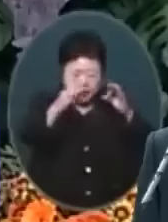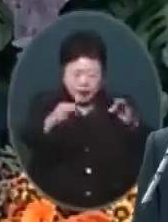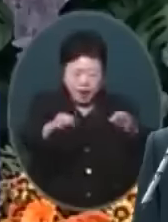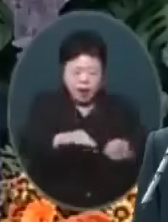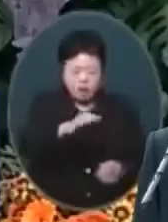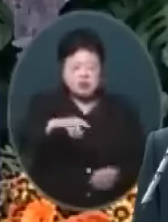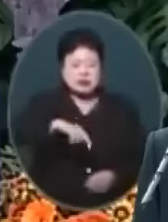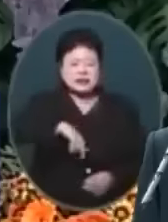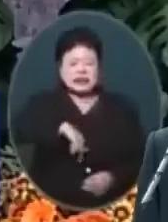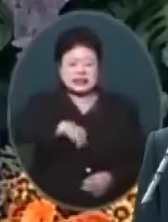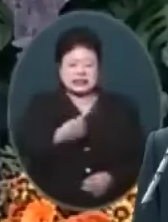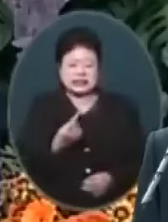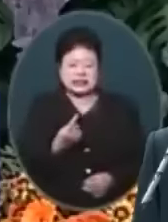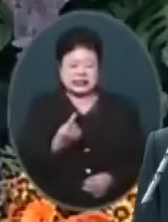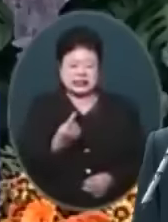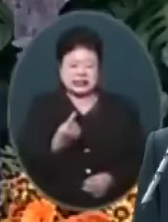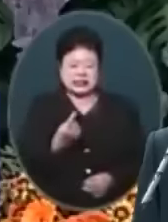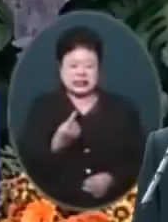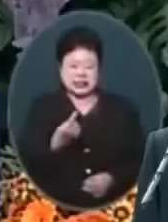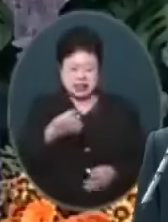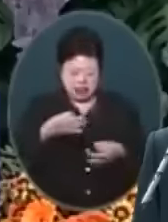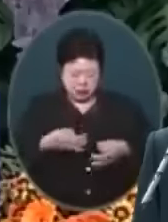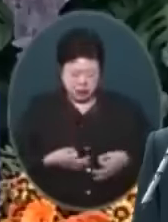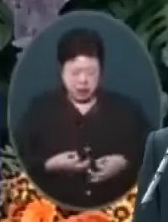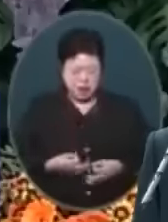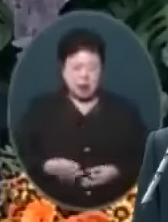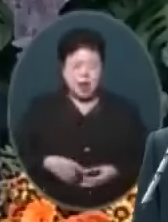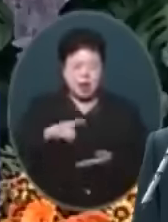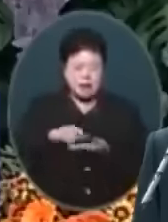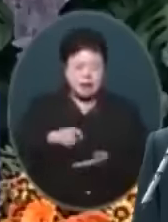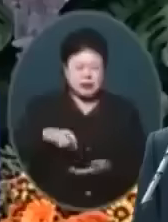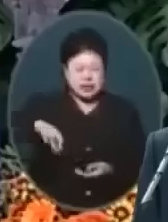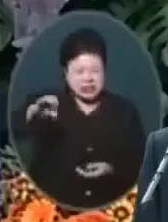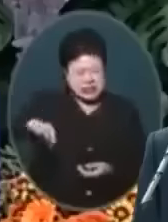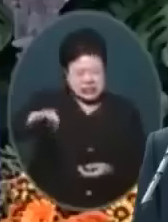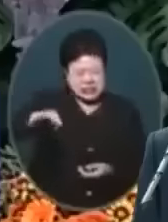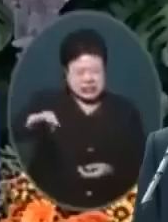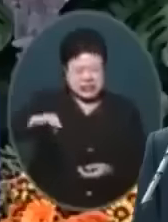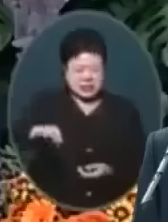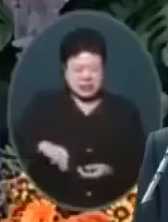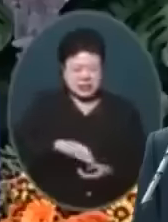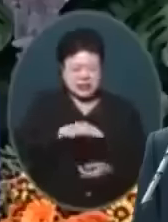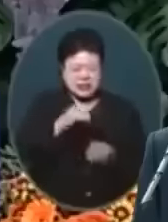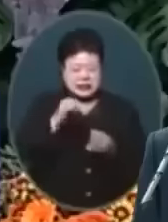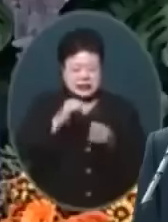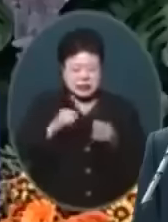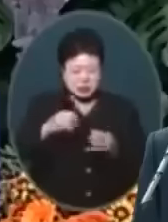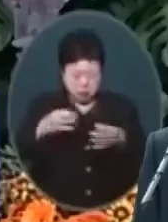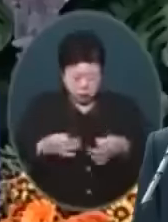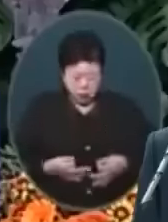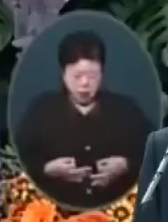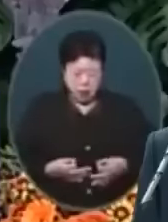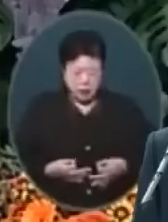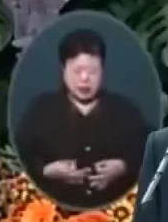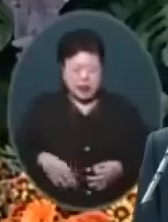거인들을 보았나니 우리는 스스로 보기에도 메뚜기 같으니 그들이 보기에 그와 받을